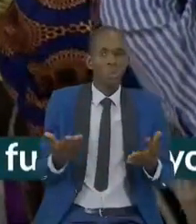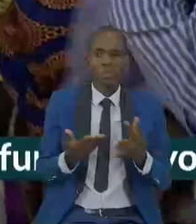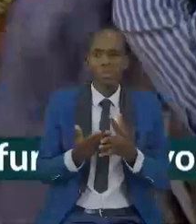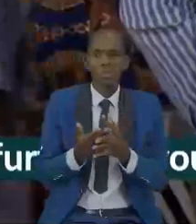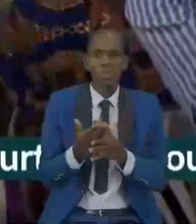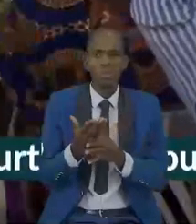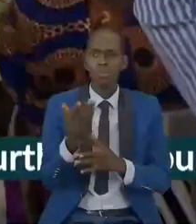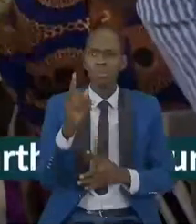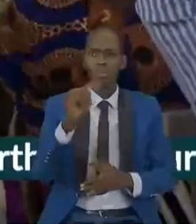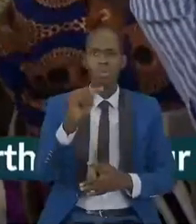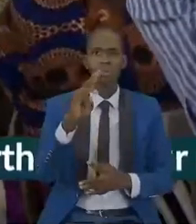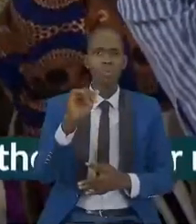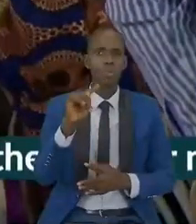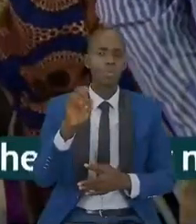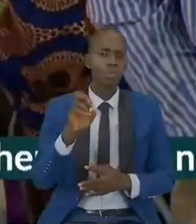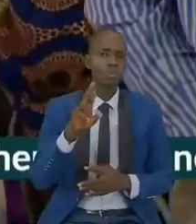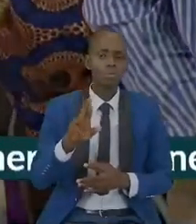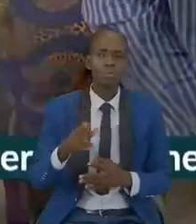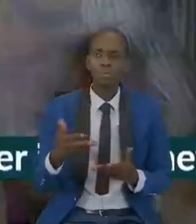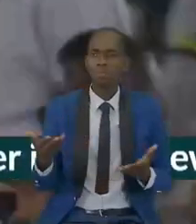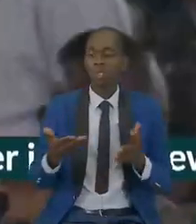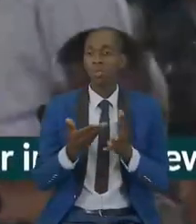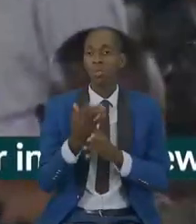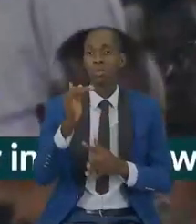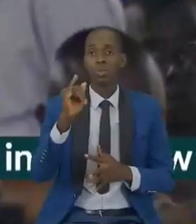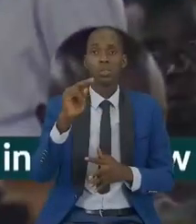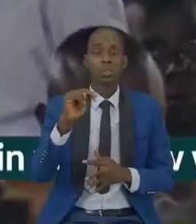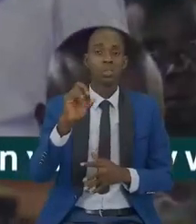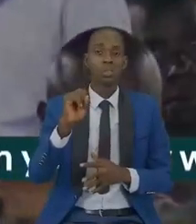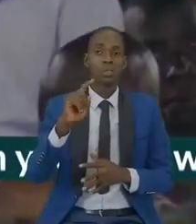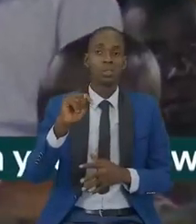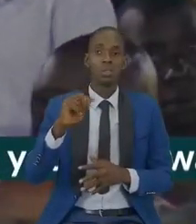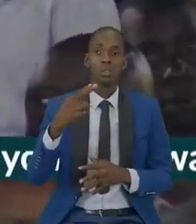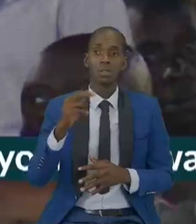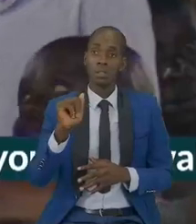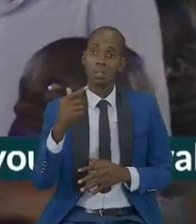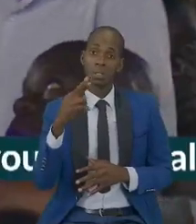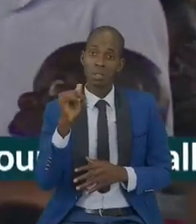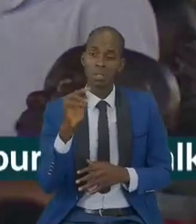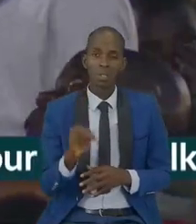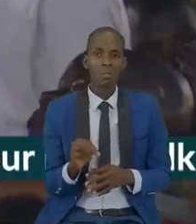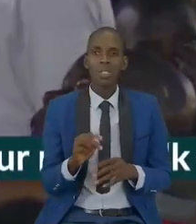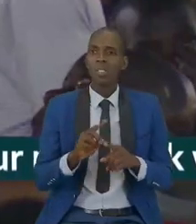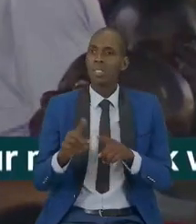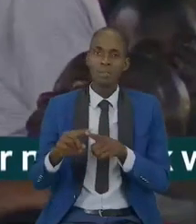remplissez le formulaire et soumettez. Vous êtes à la télé,